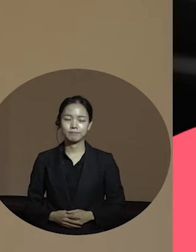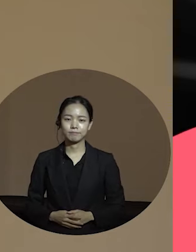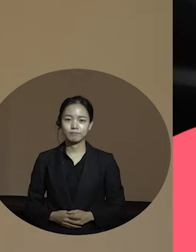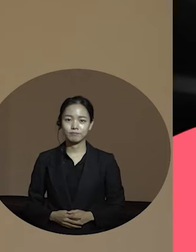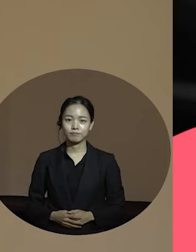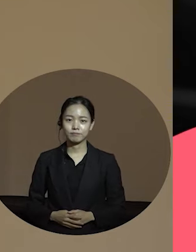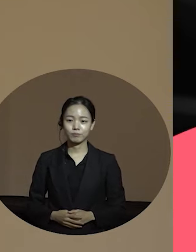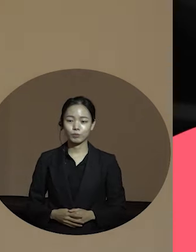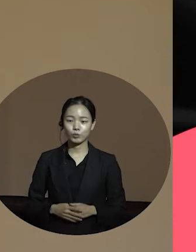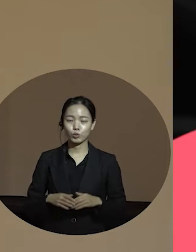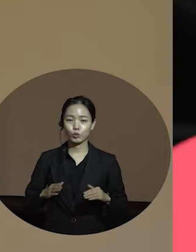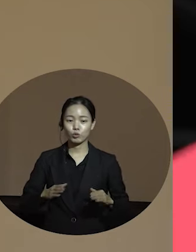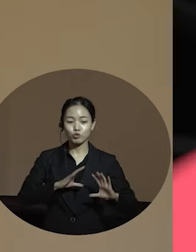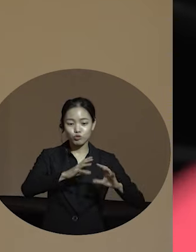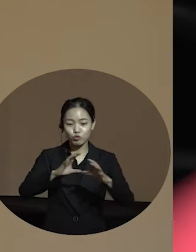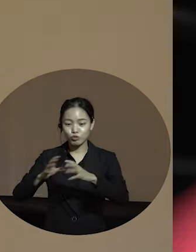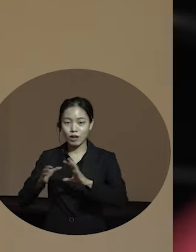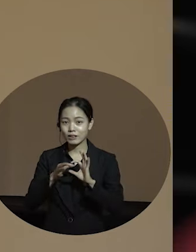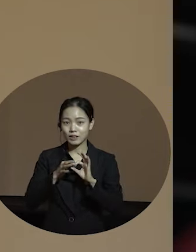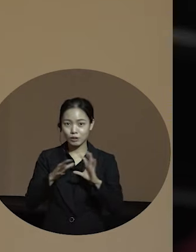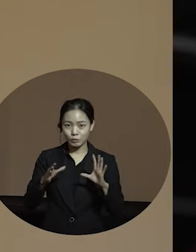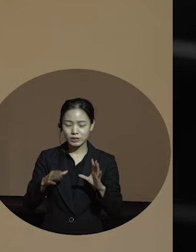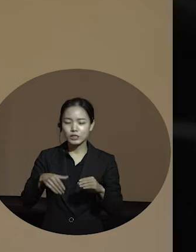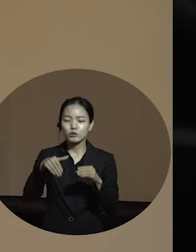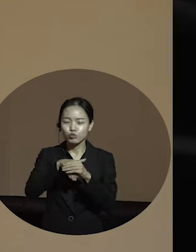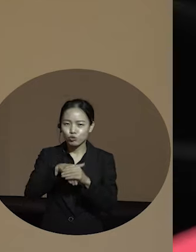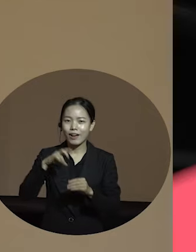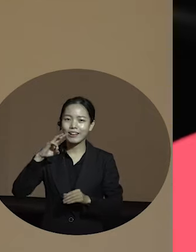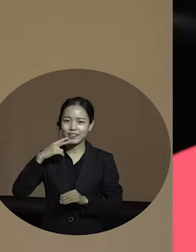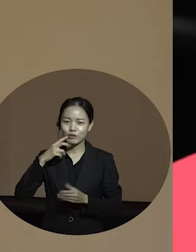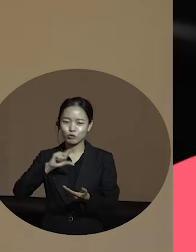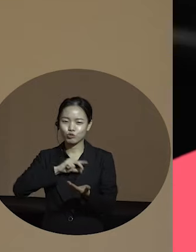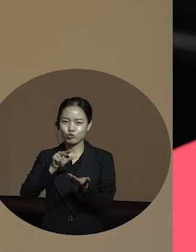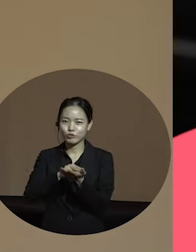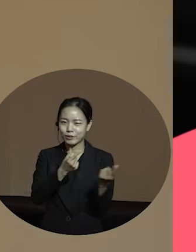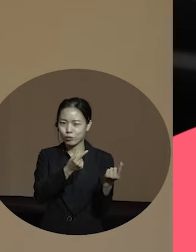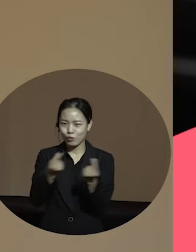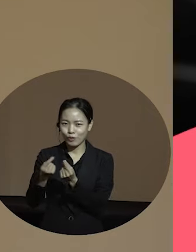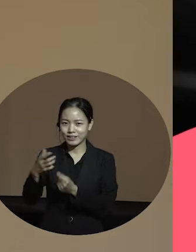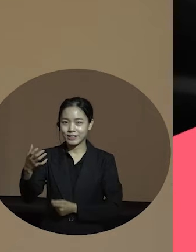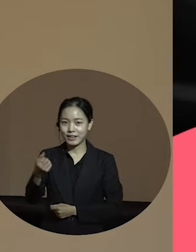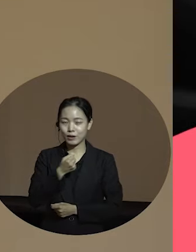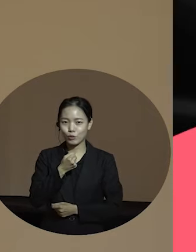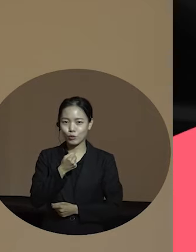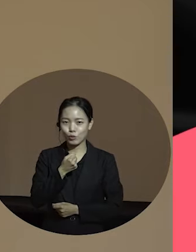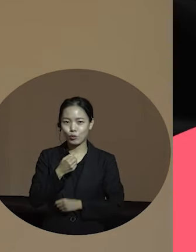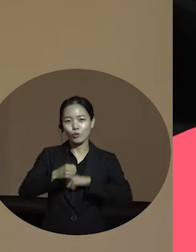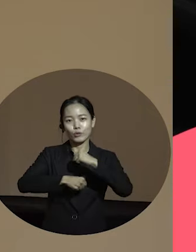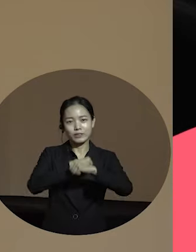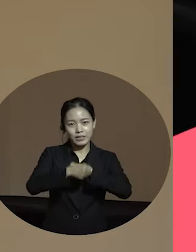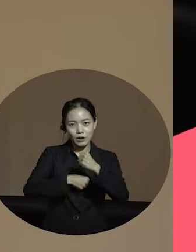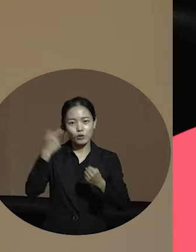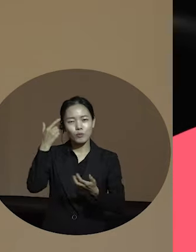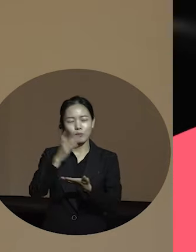넘어서 문화예술 교육이라는 공통의 주제로 문화예술 교육을 통한 자유, 평화,